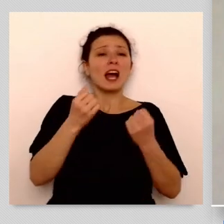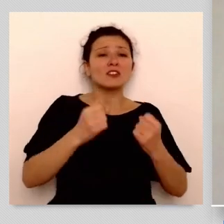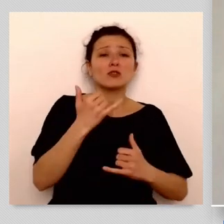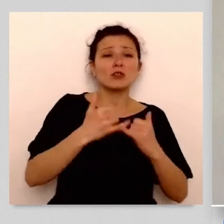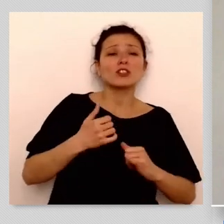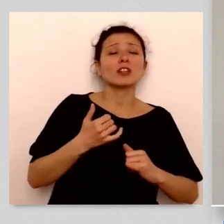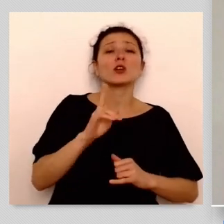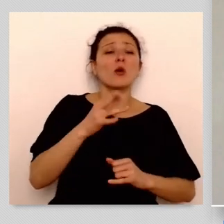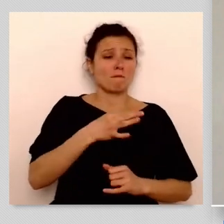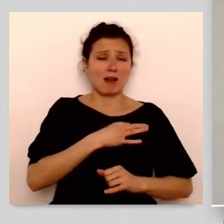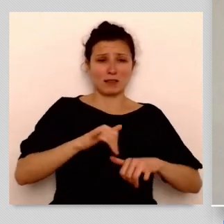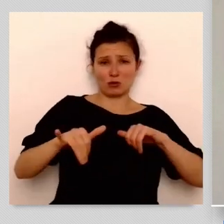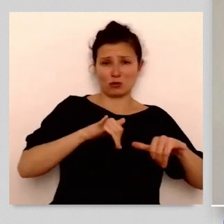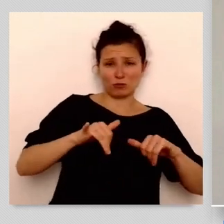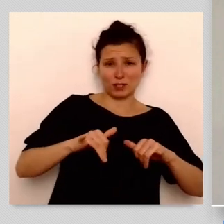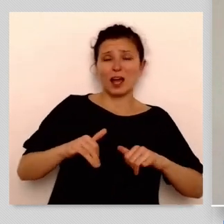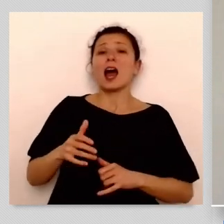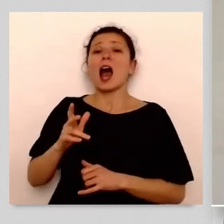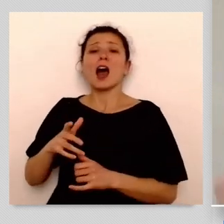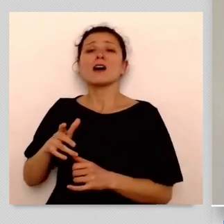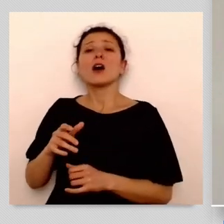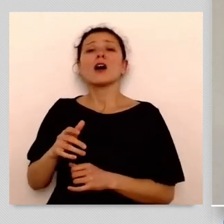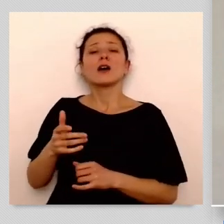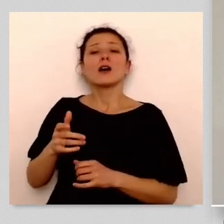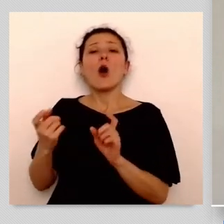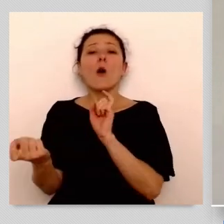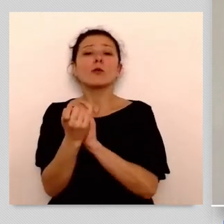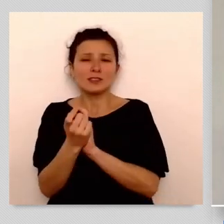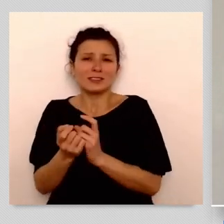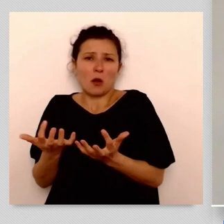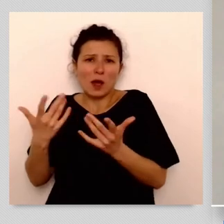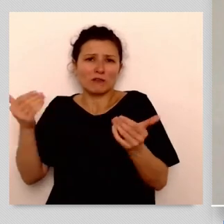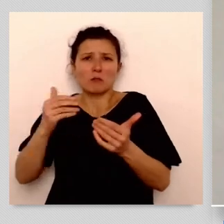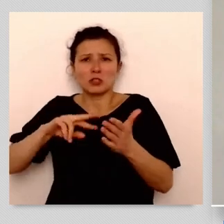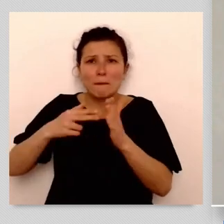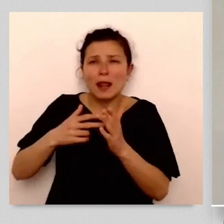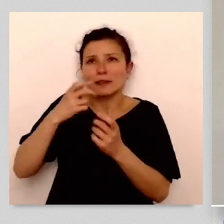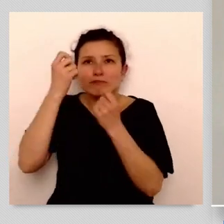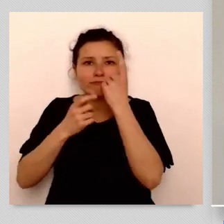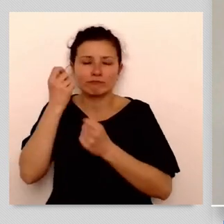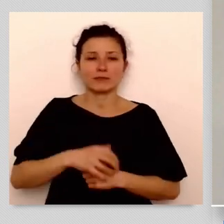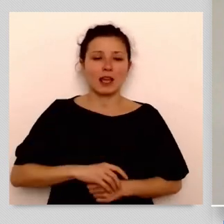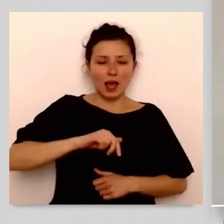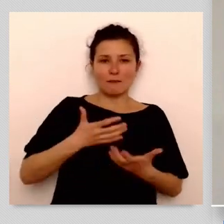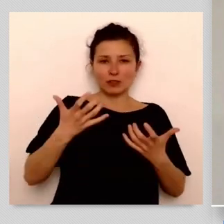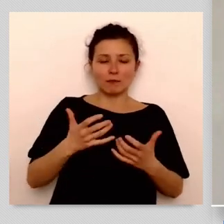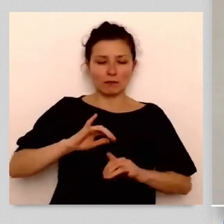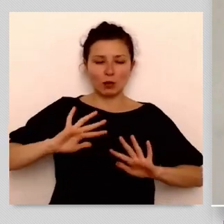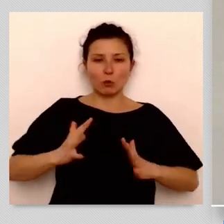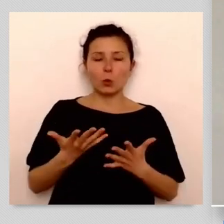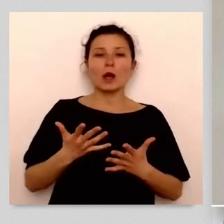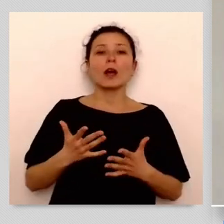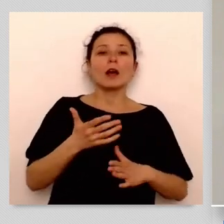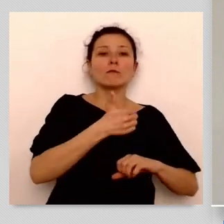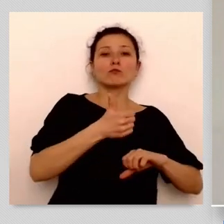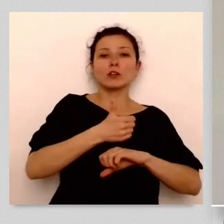rządzącą. I tego byśmy chcieli, chcielibyśmy, ja chciałbym, żeby przywódcy poszczególnych partii